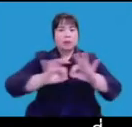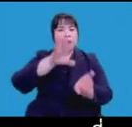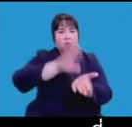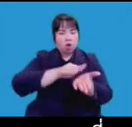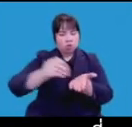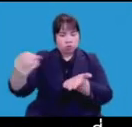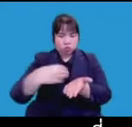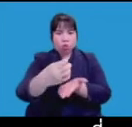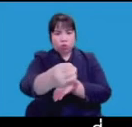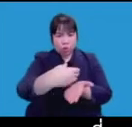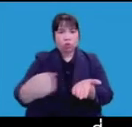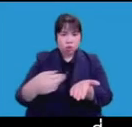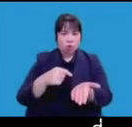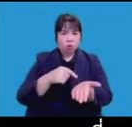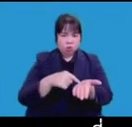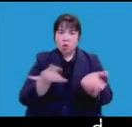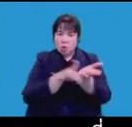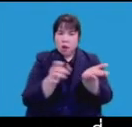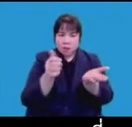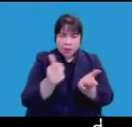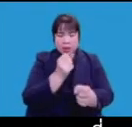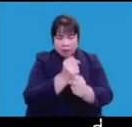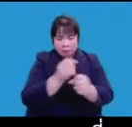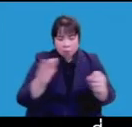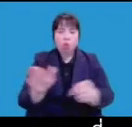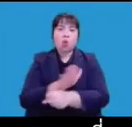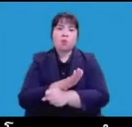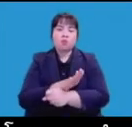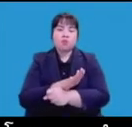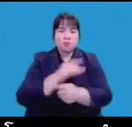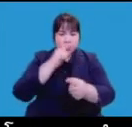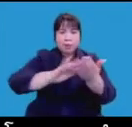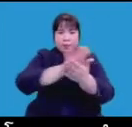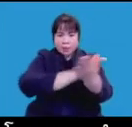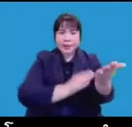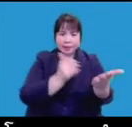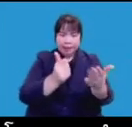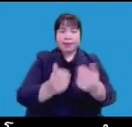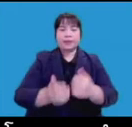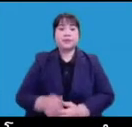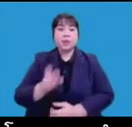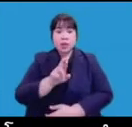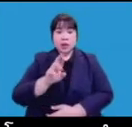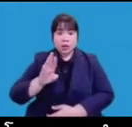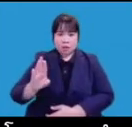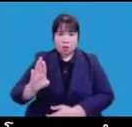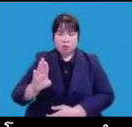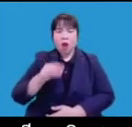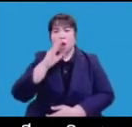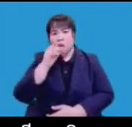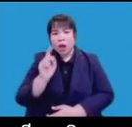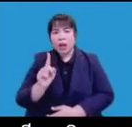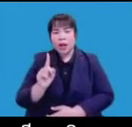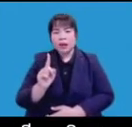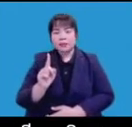ไหลเข้ามาเรื่อยๆเป็นข้อมูลที่มีคุณภาพครอบคลุมทุกมิติทุกพื้นที่ให้ได้นะครับระบบเองก็เป็นระบบที่สามารถที่เป็นที่พวกเราเรียกนะครับง่าย